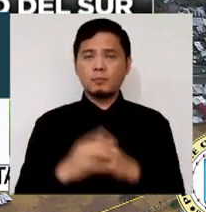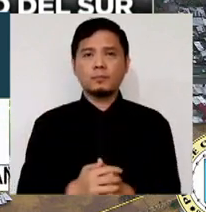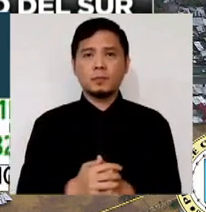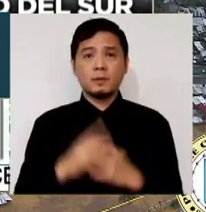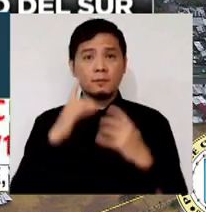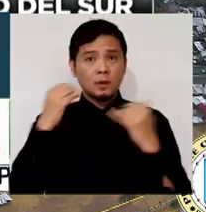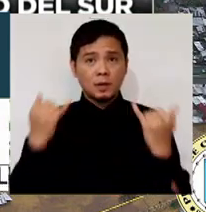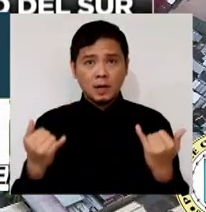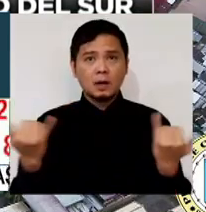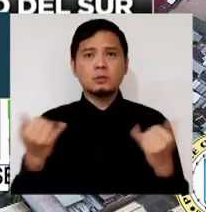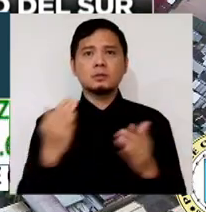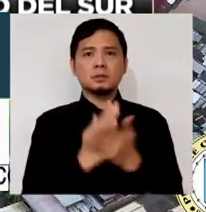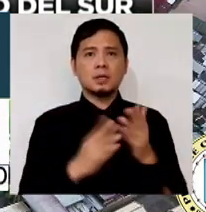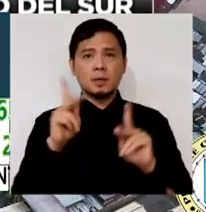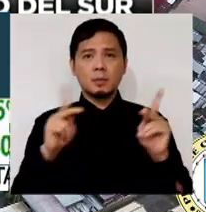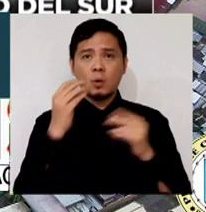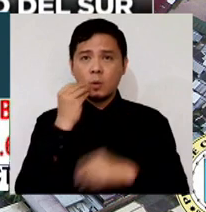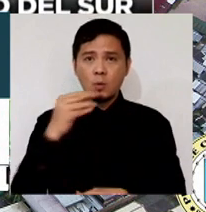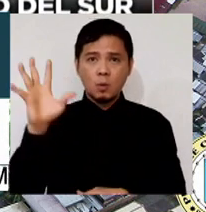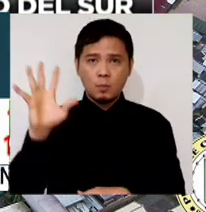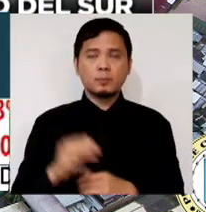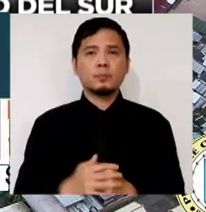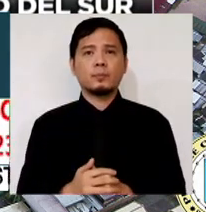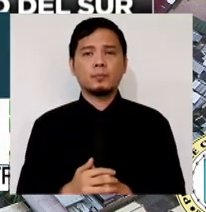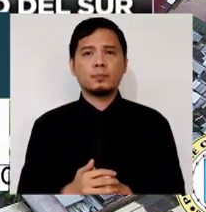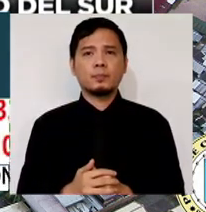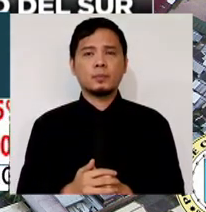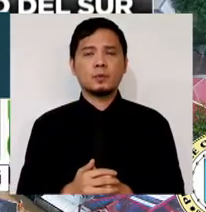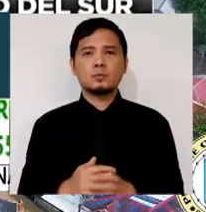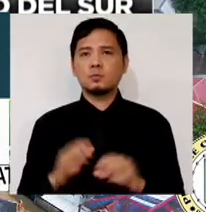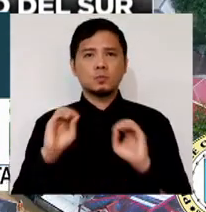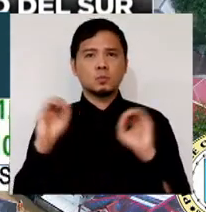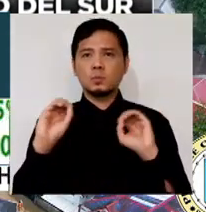pa uwi na. Kaya wala kaming reported na